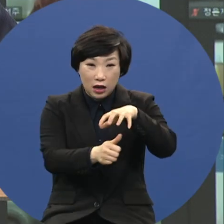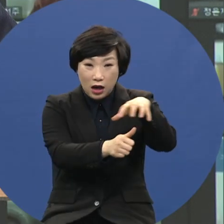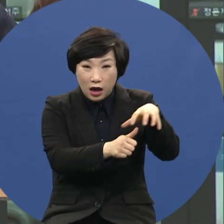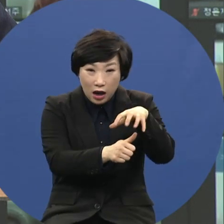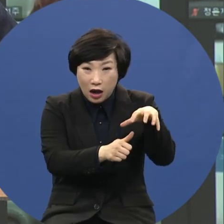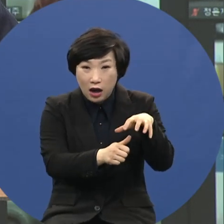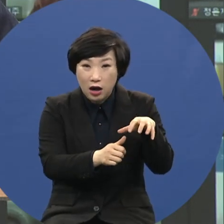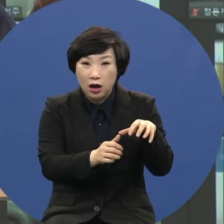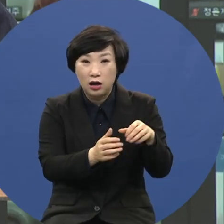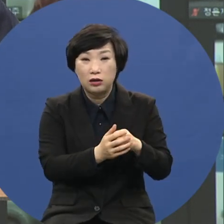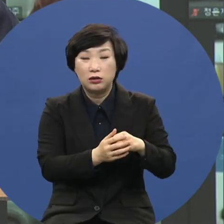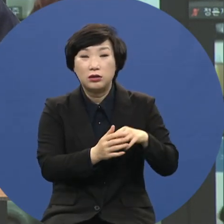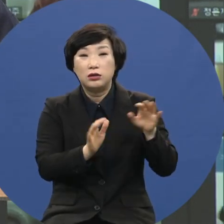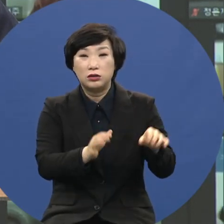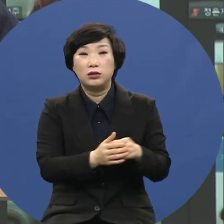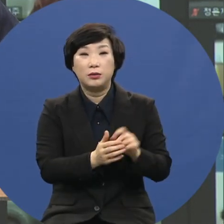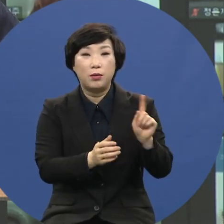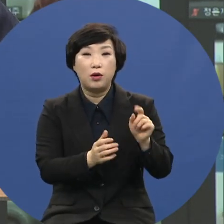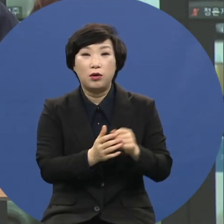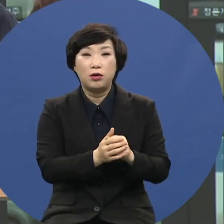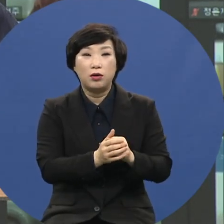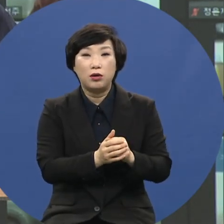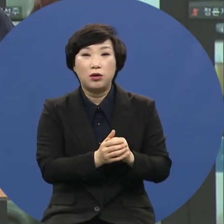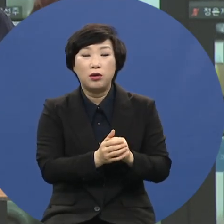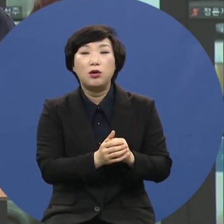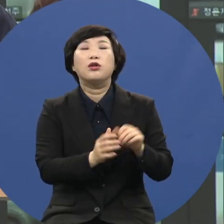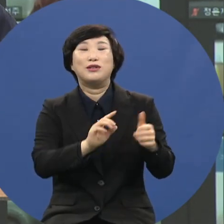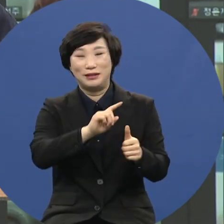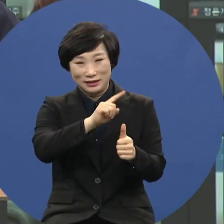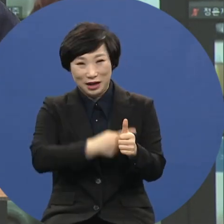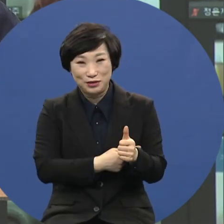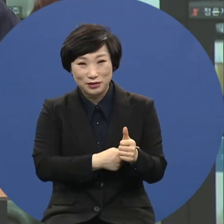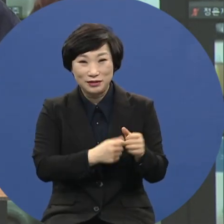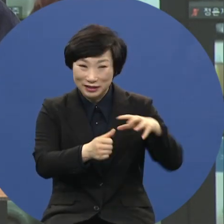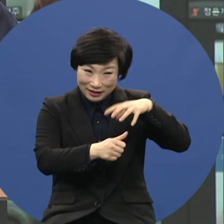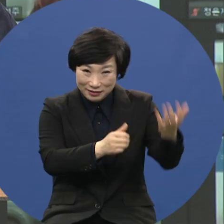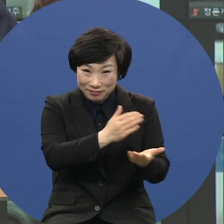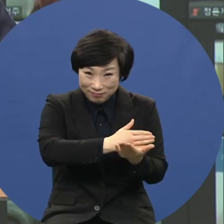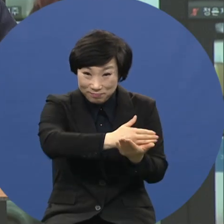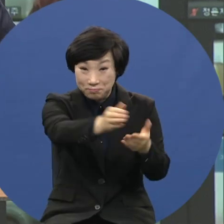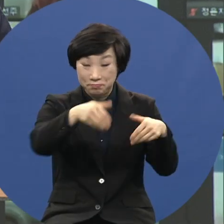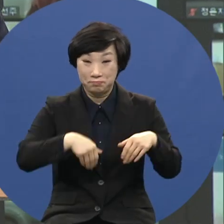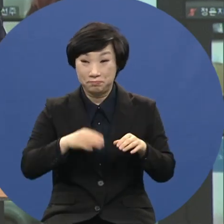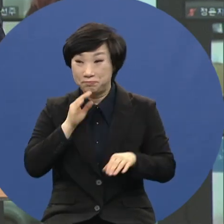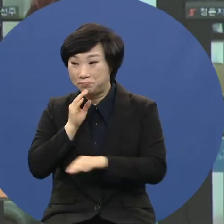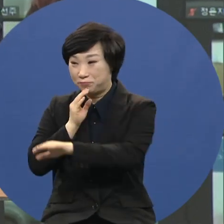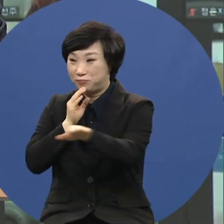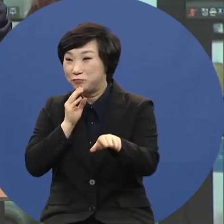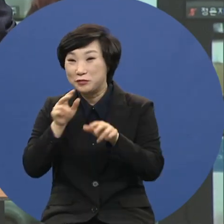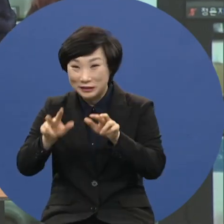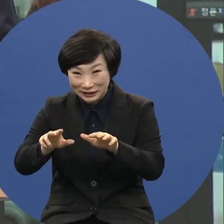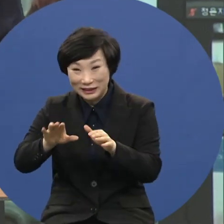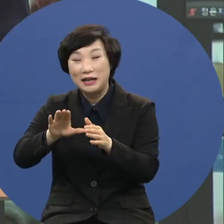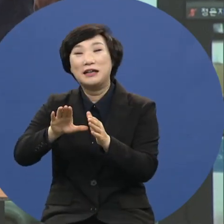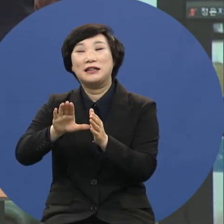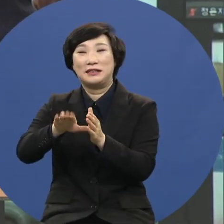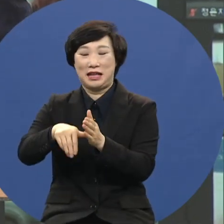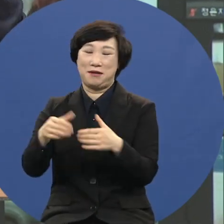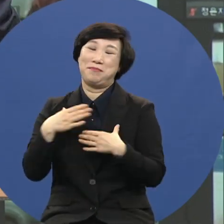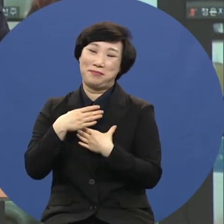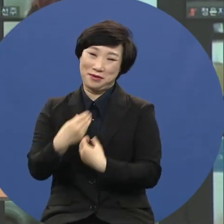어떻게 해보겠느냐. 자동으로 물러가야 되기 때문에 우리는 평안을 얻게